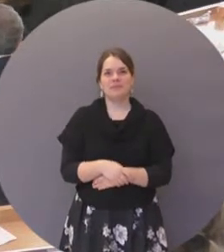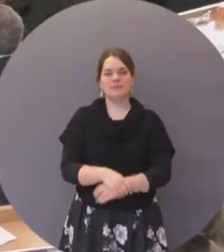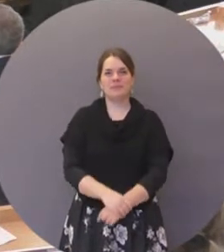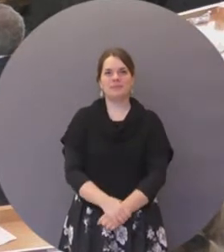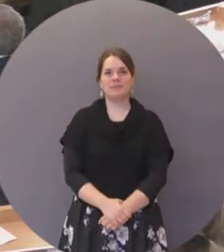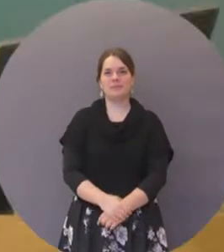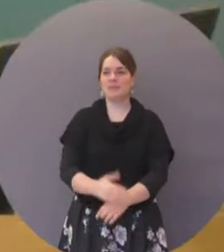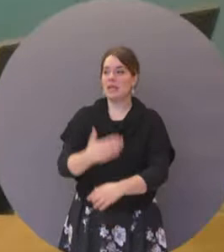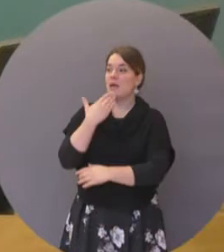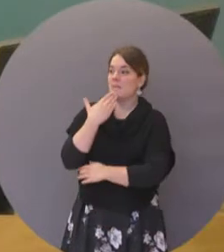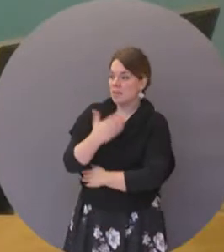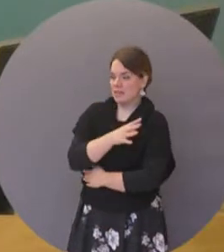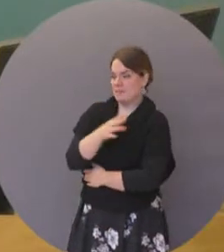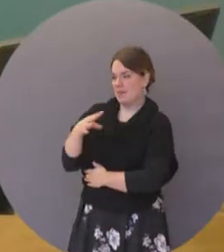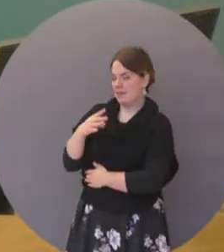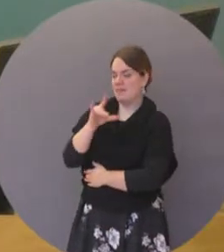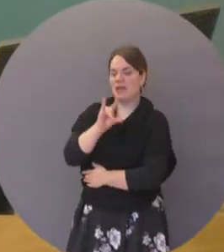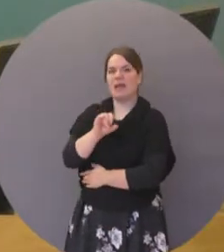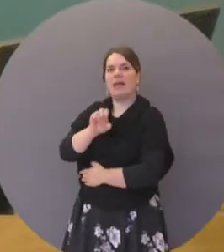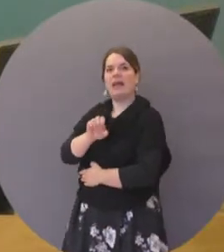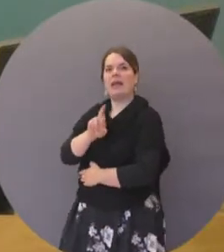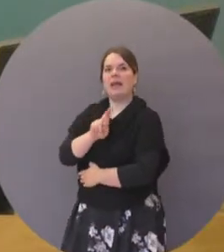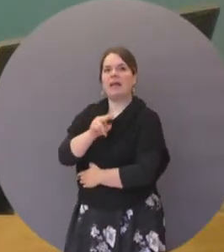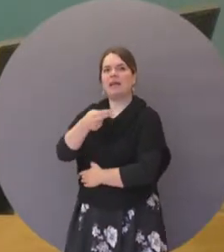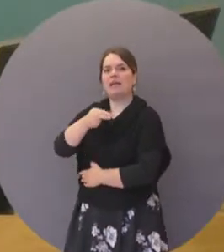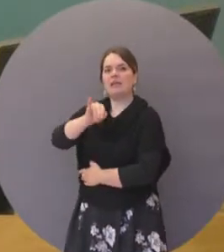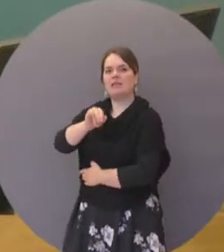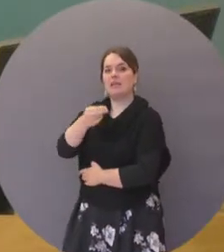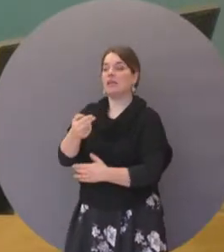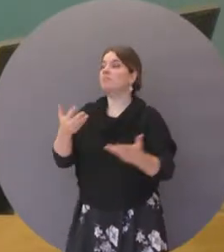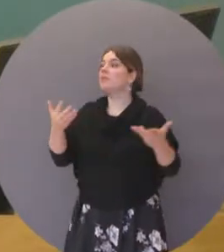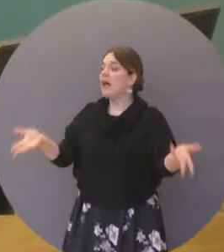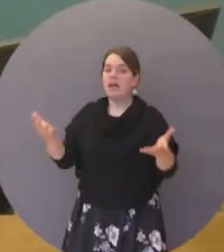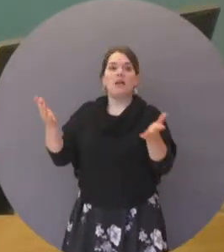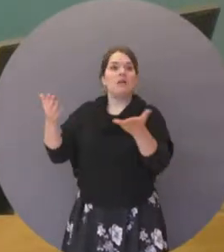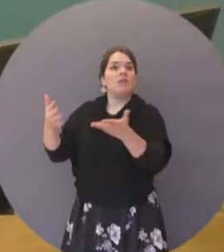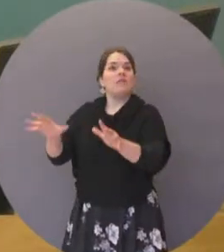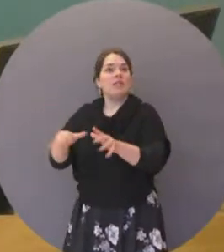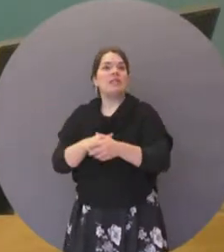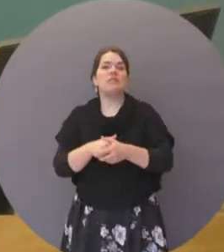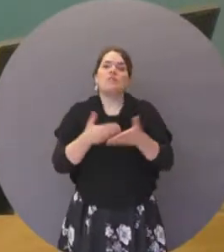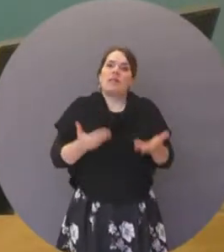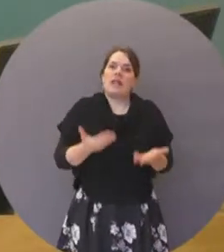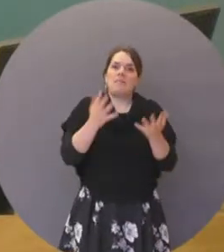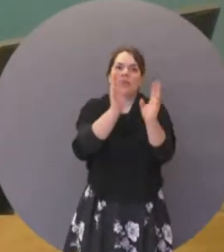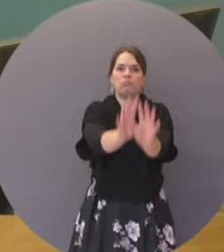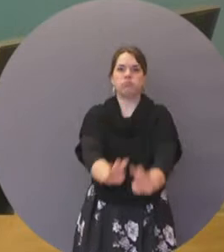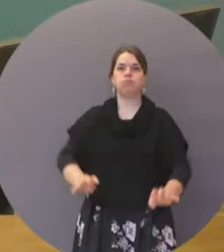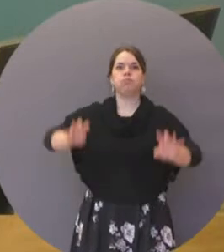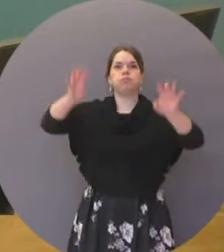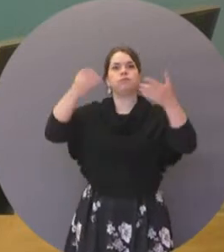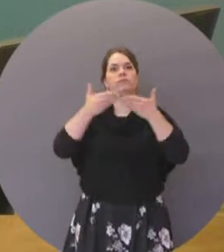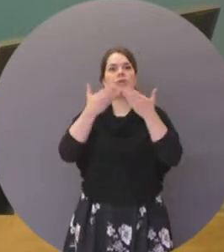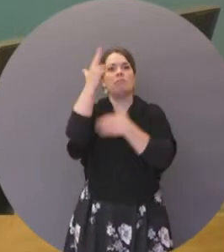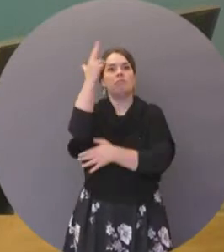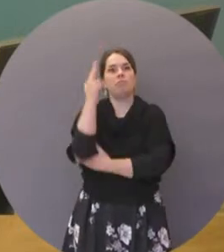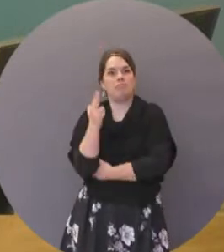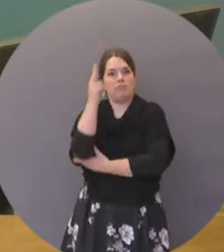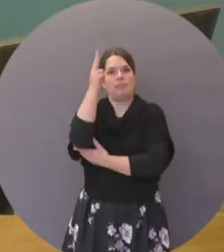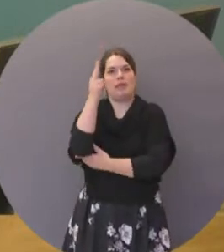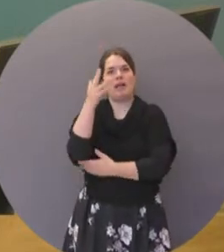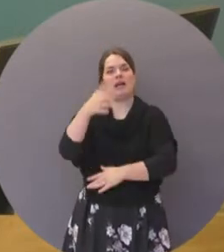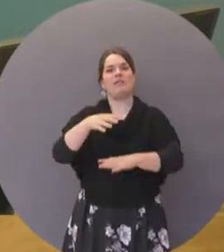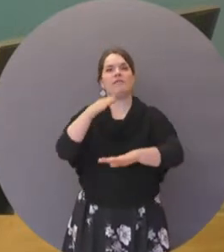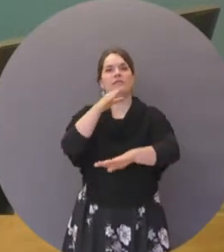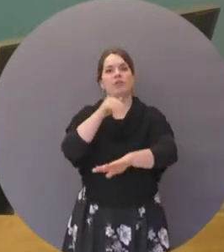merci Madame Merlin alors je déclare donc ouverte cette session ordinaire du Conseil départemental